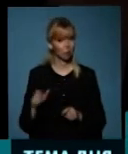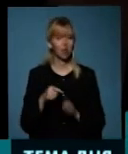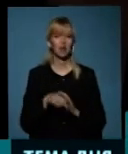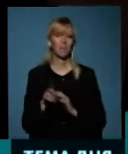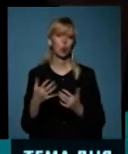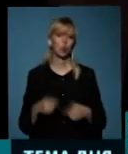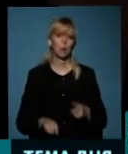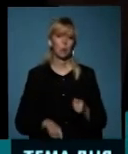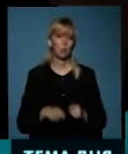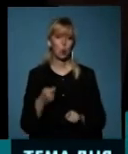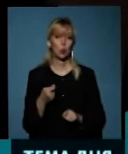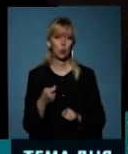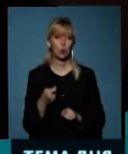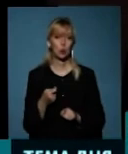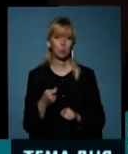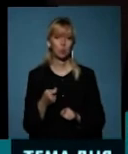вже порушив.